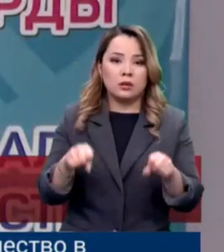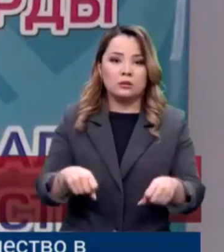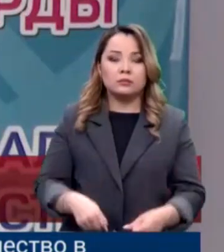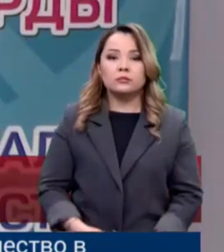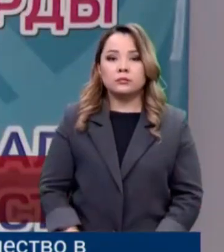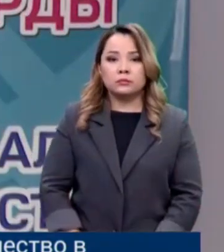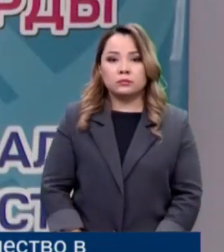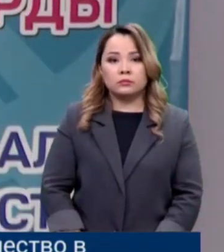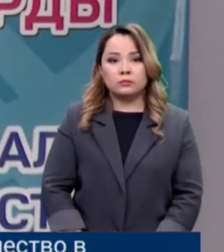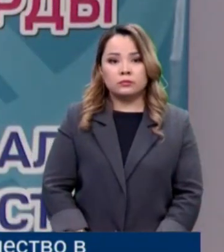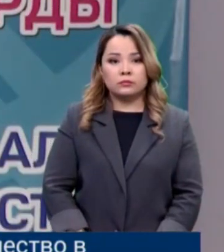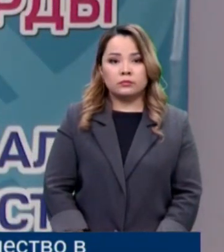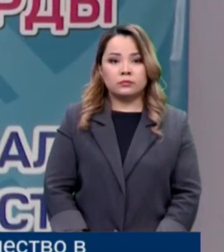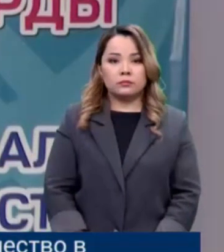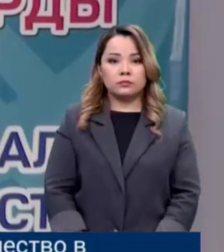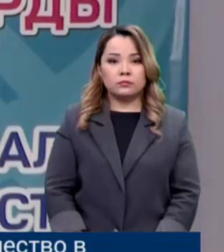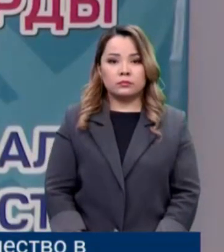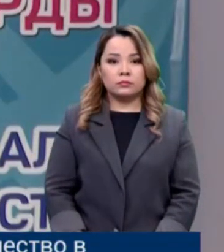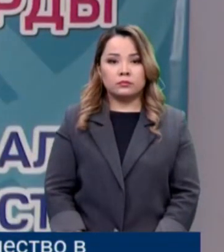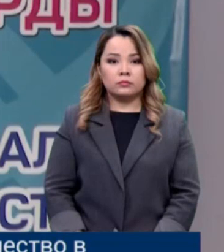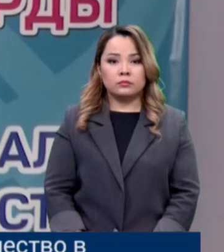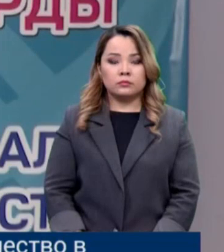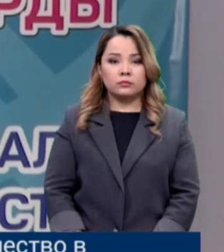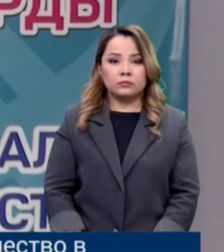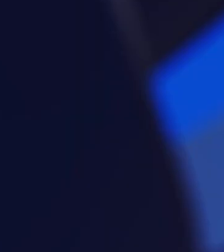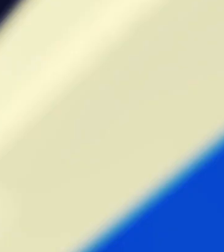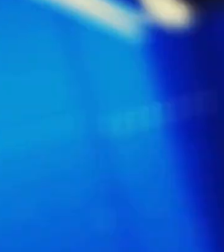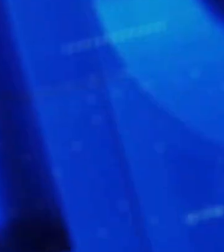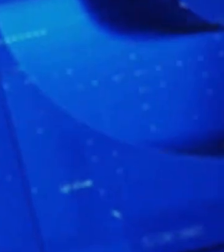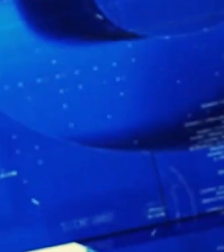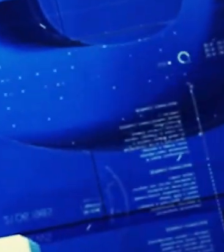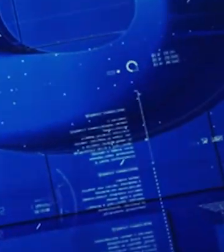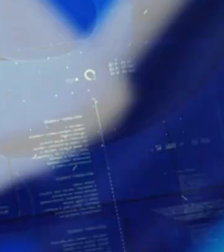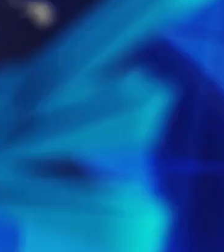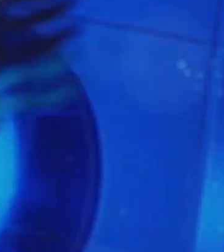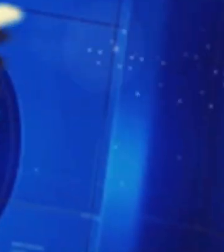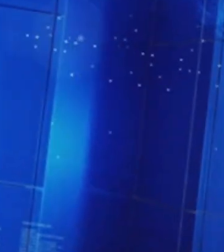Сағатай, Дмитрий Обарак, Атамекен бизнес арнасы, Қарағандыдан.